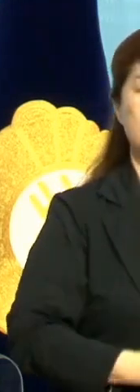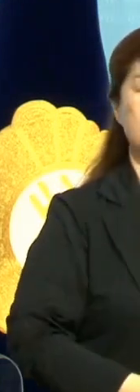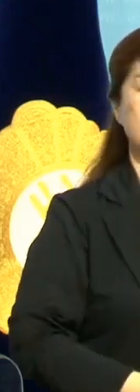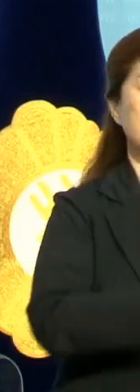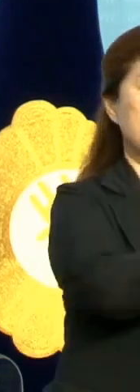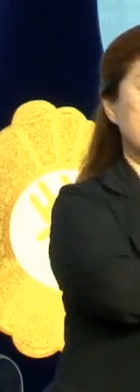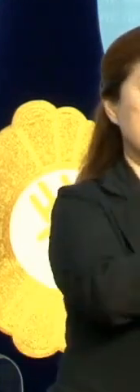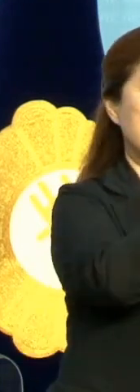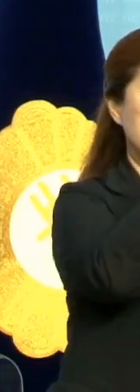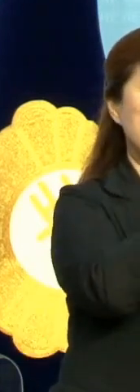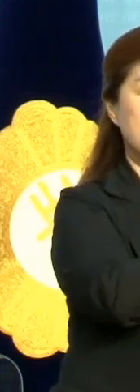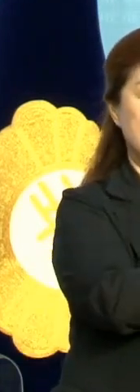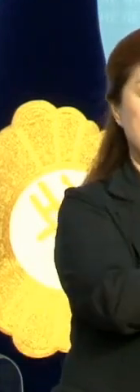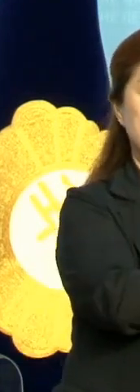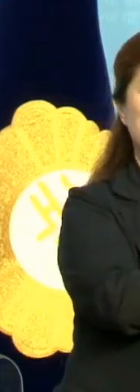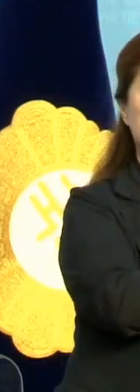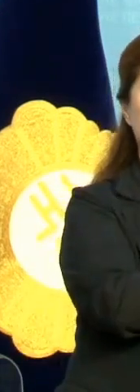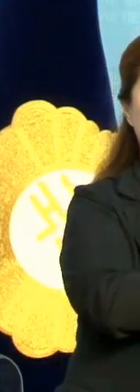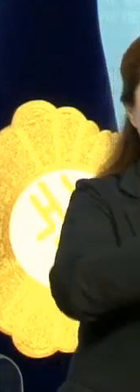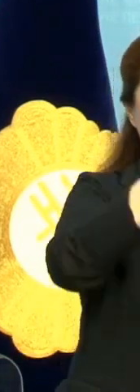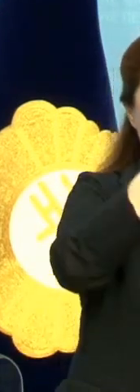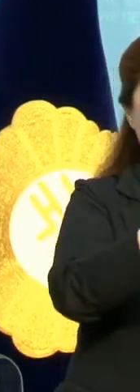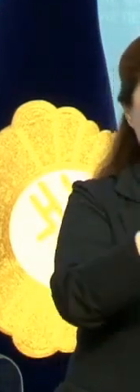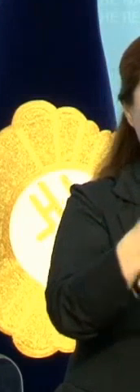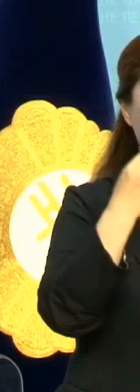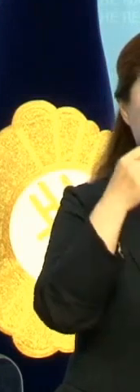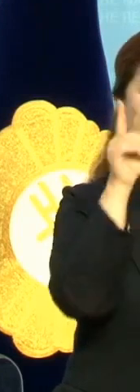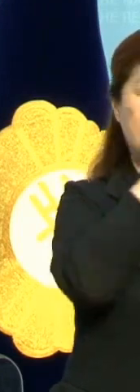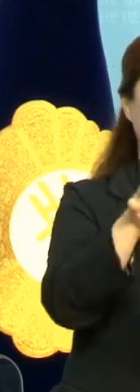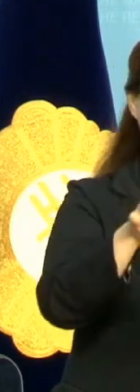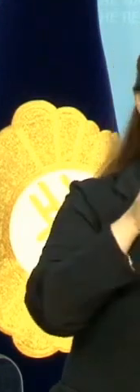특히 이재용 측은 자사주 악용의